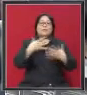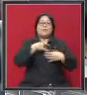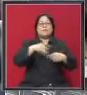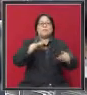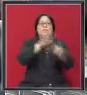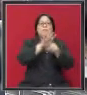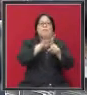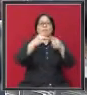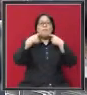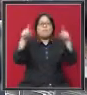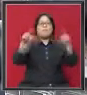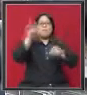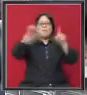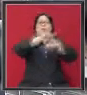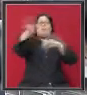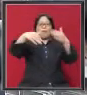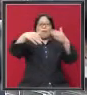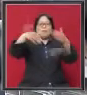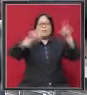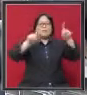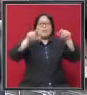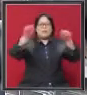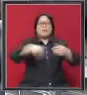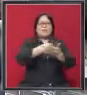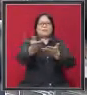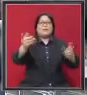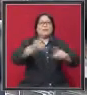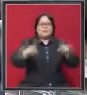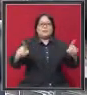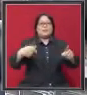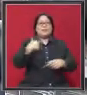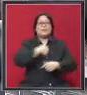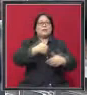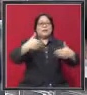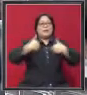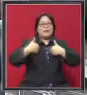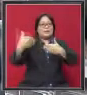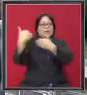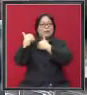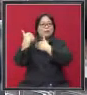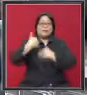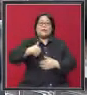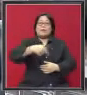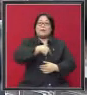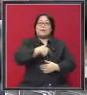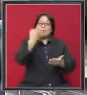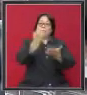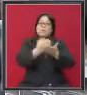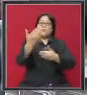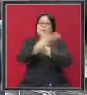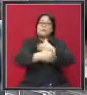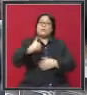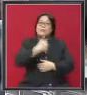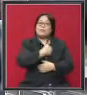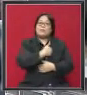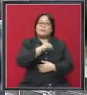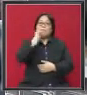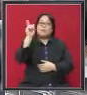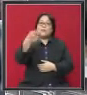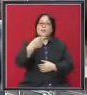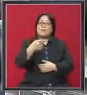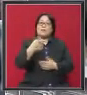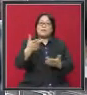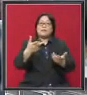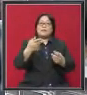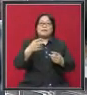populis. Bintang, semua ada bintang. Boleh lihat. Tapi kita ada tanggungjawab kita kepada ekonomi kita. Bukan saja